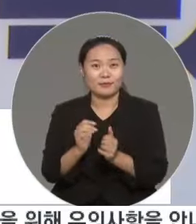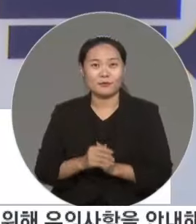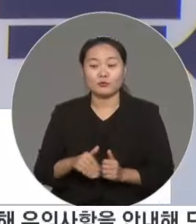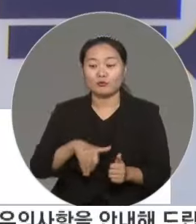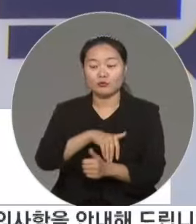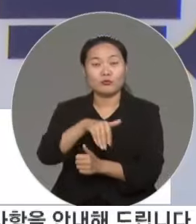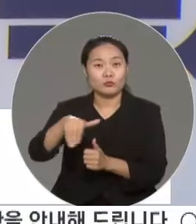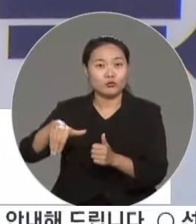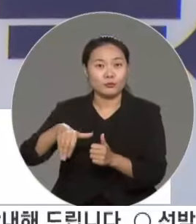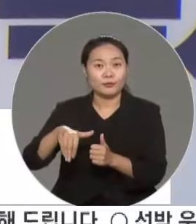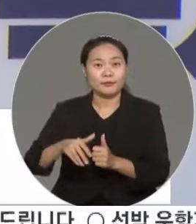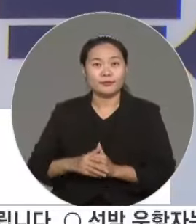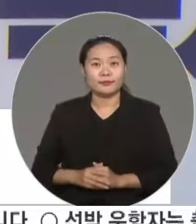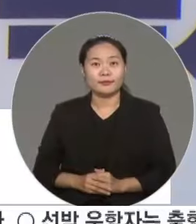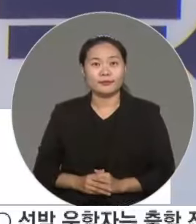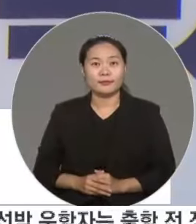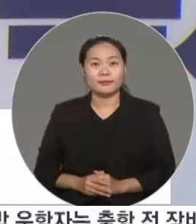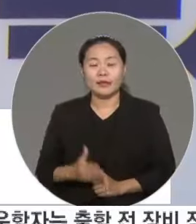우리의